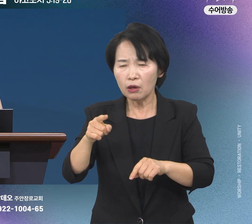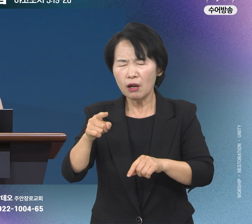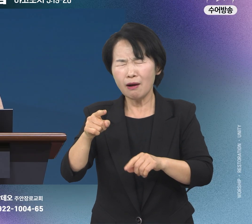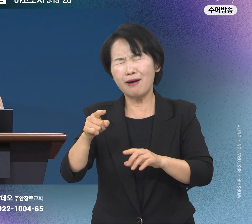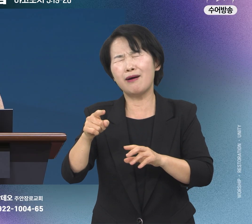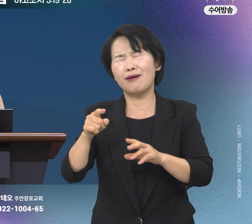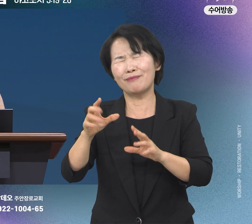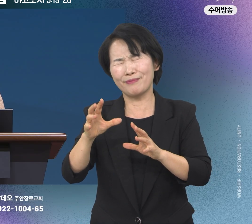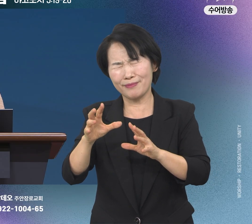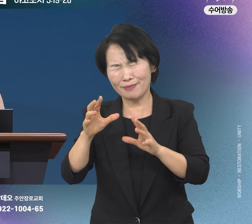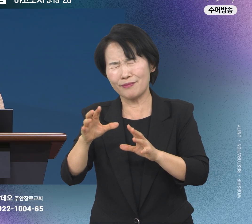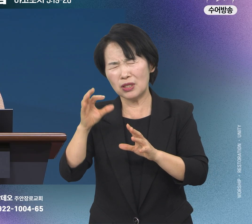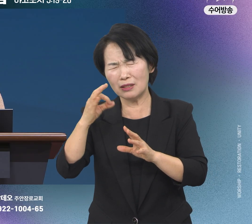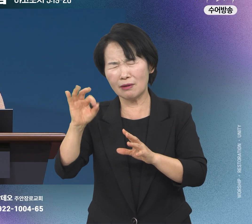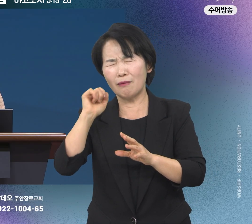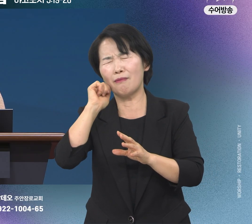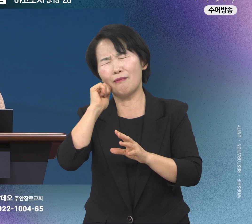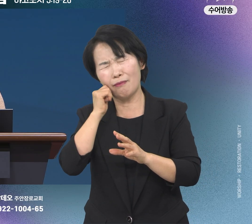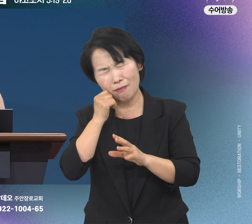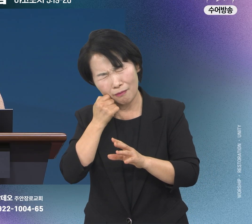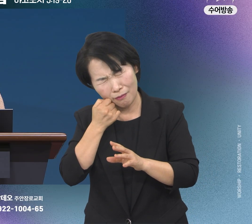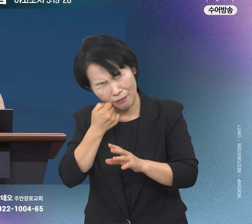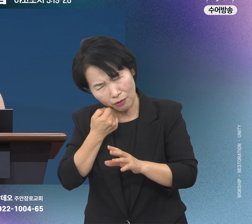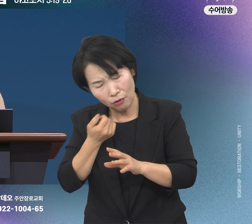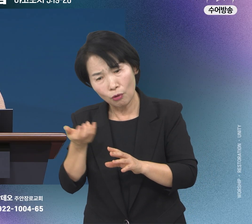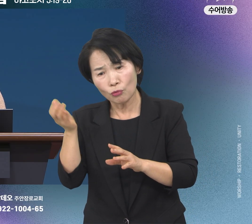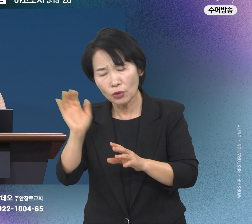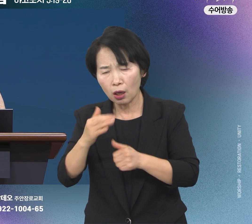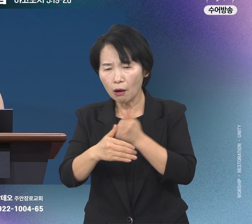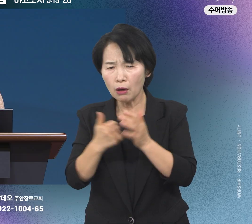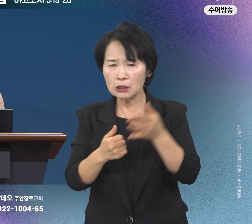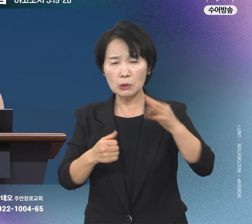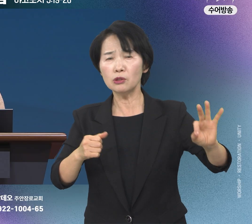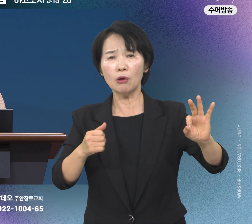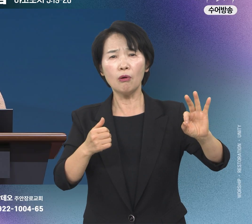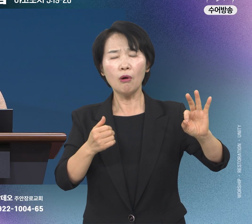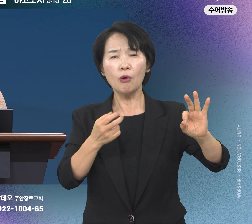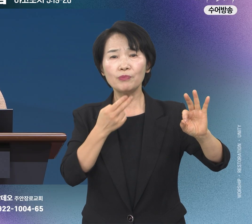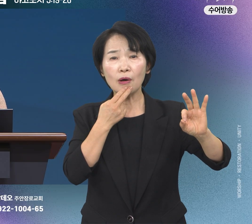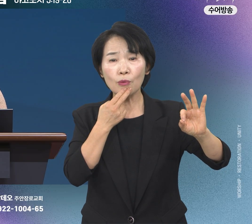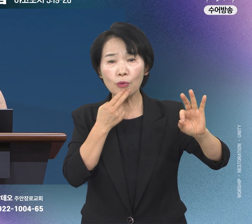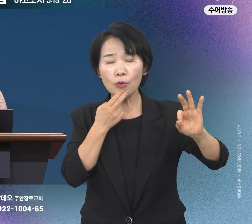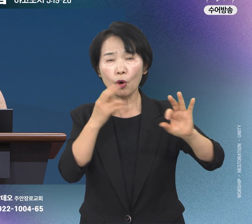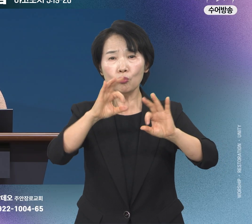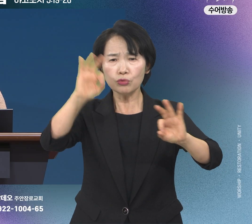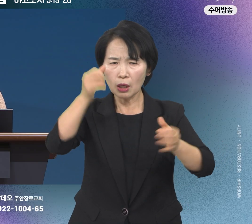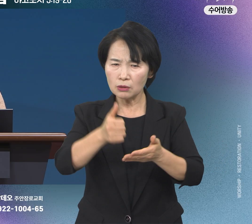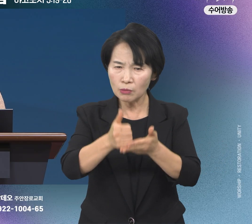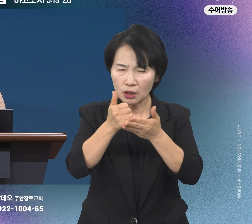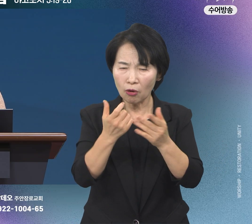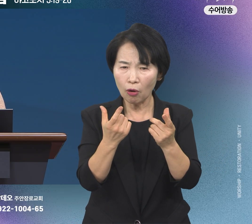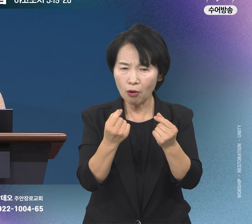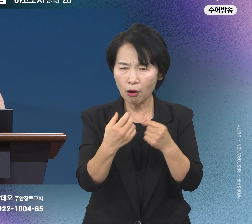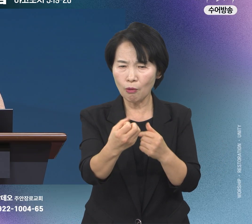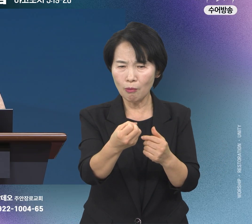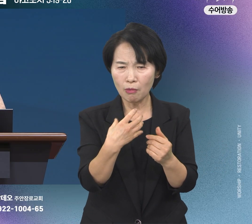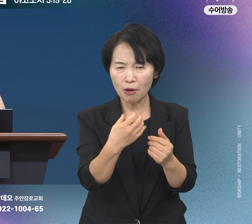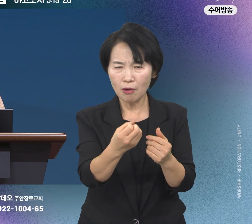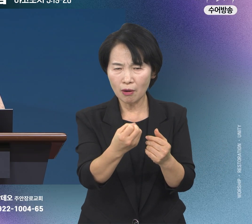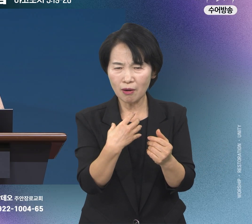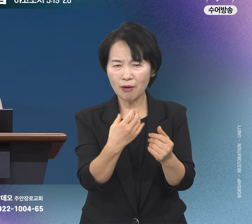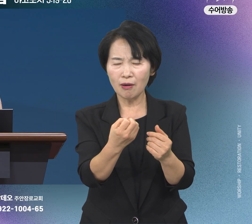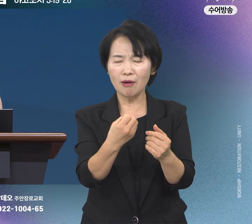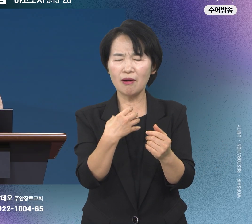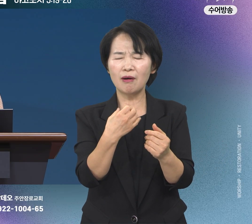힘들었지만 하나님을 위한 게 아니라잖아요. 우상숭배 앞잡이라잖아요. 그래서